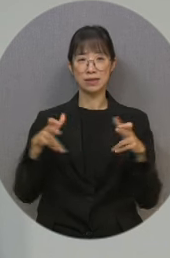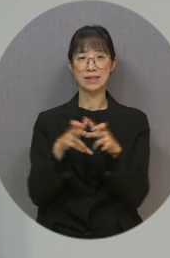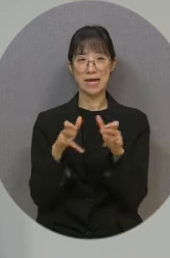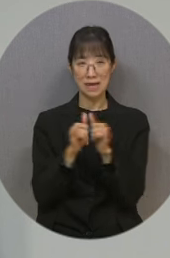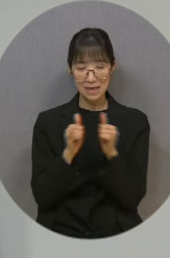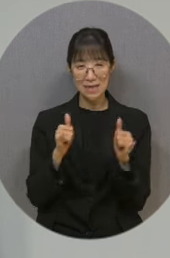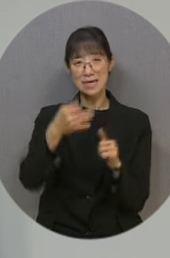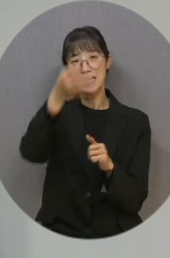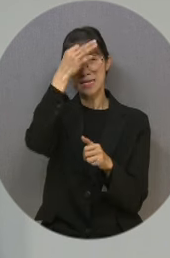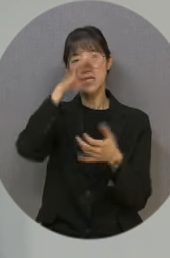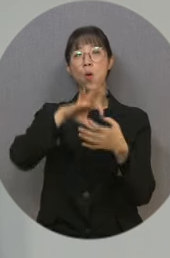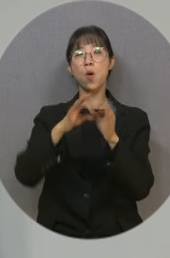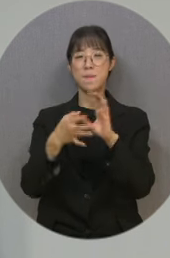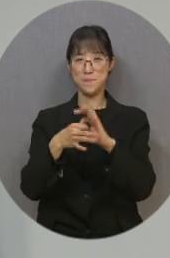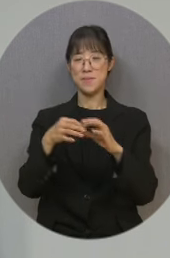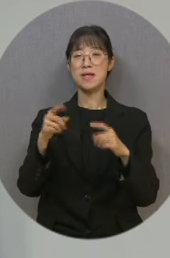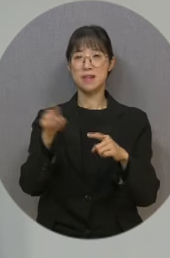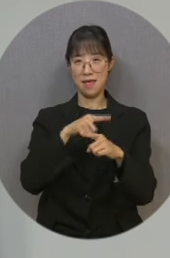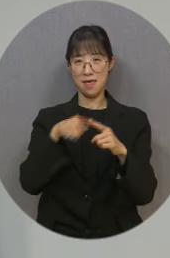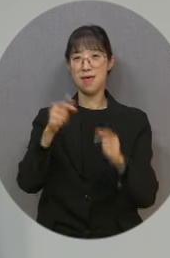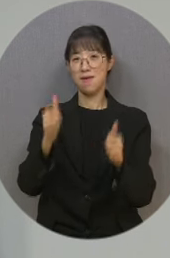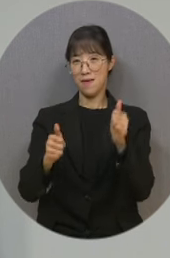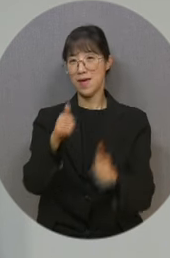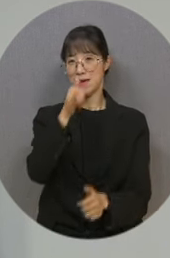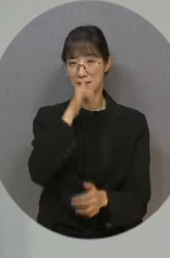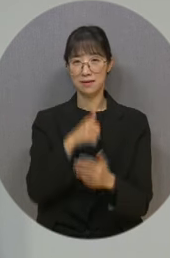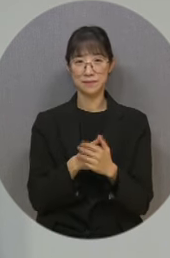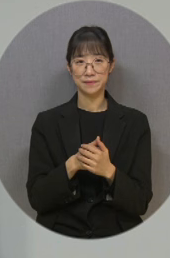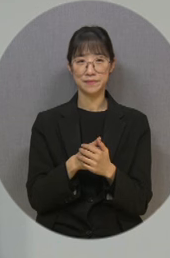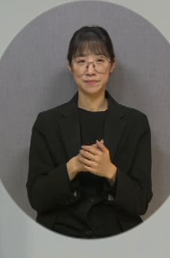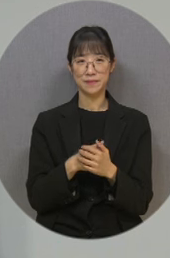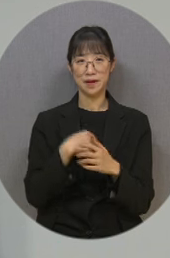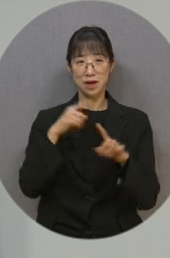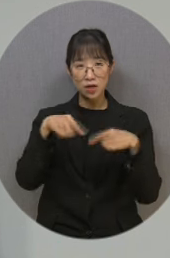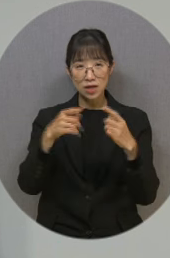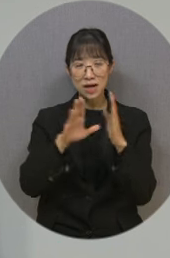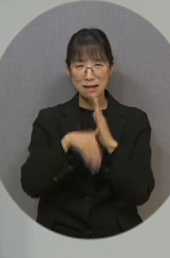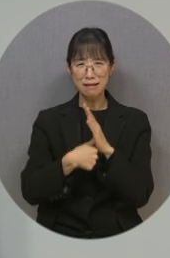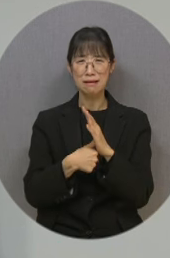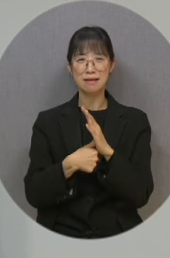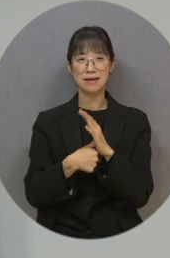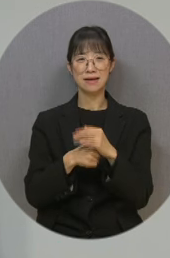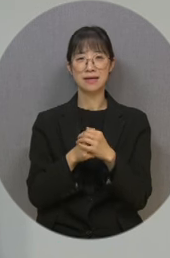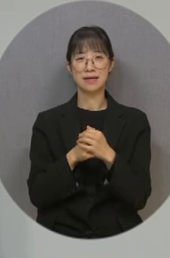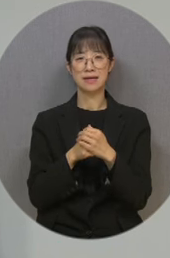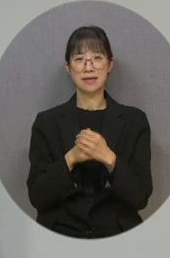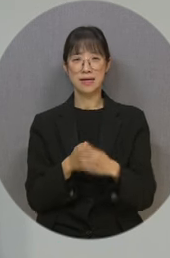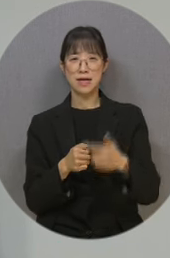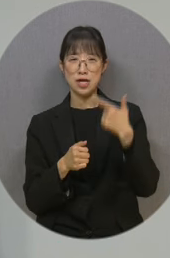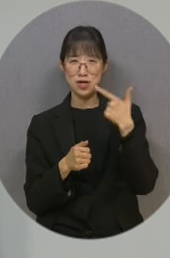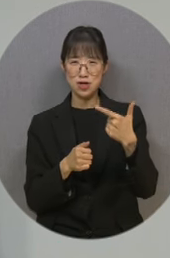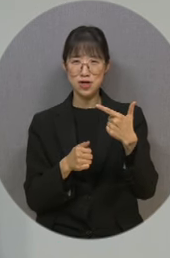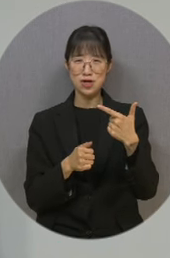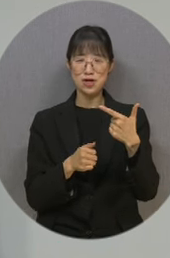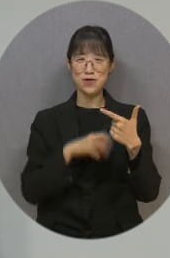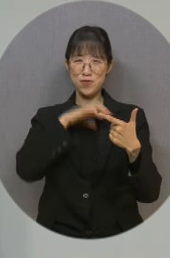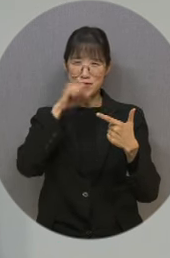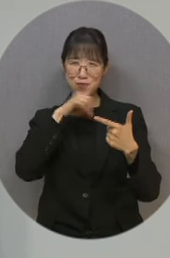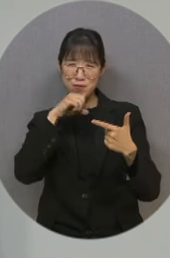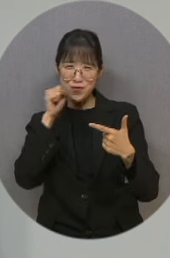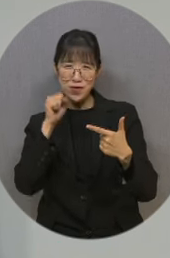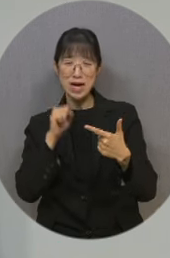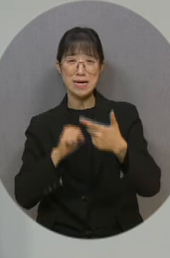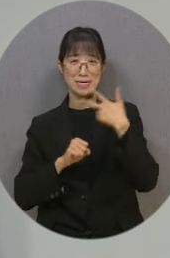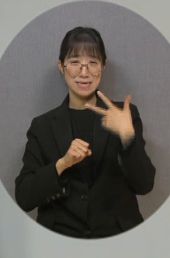국제 장애인 기능올림픽 대회가 있었습니다 그 당시 출전할 때는 제희가 6연패 했는데요이 과연 연비를 할 수 있을까